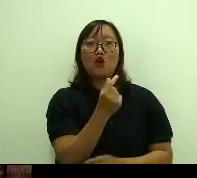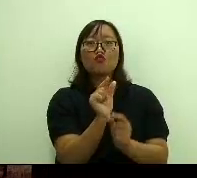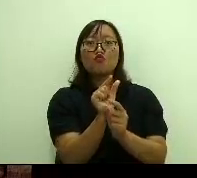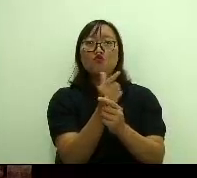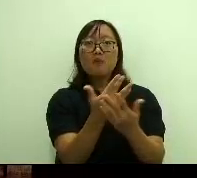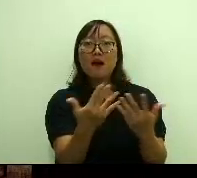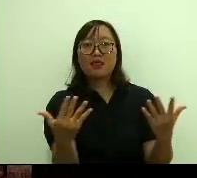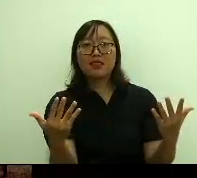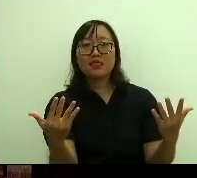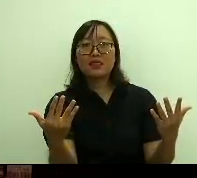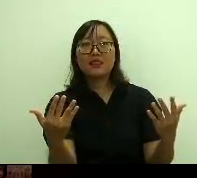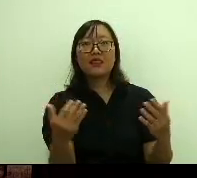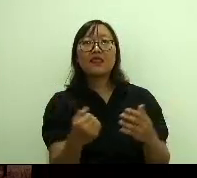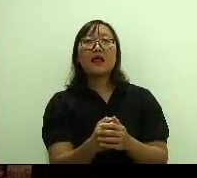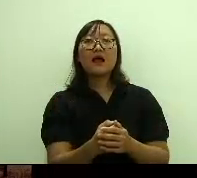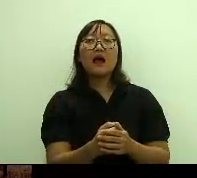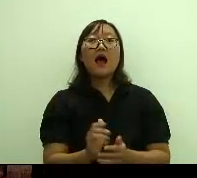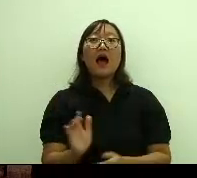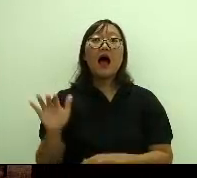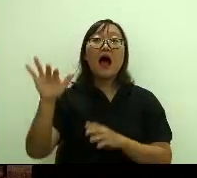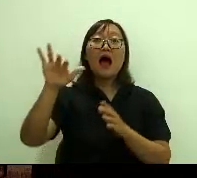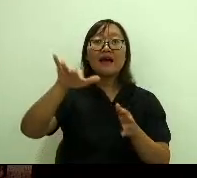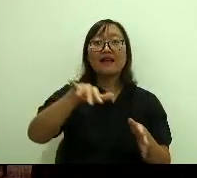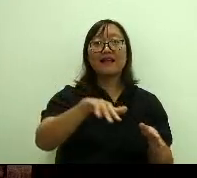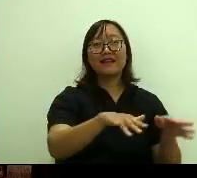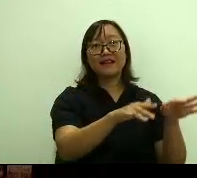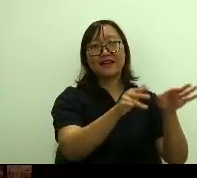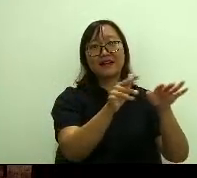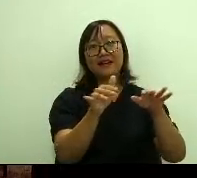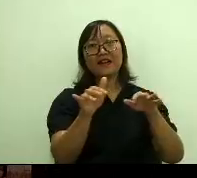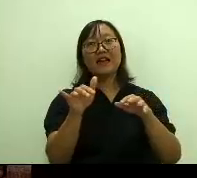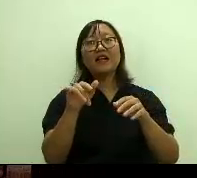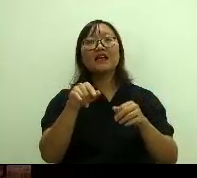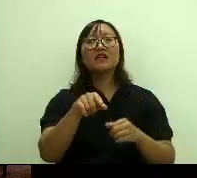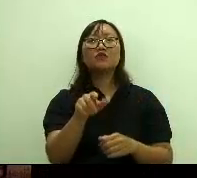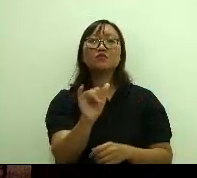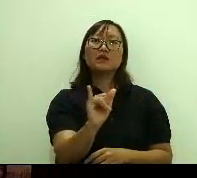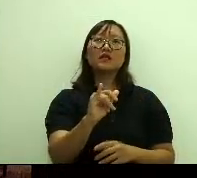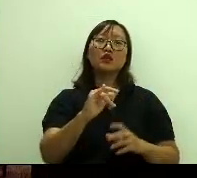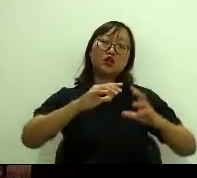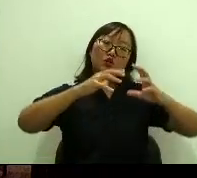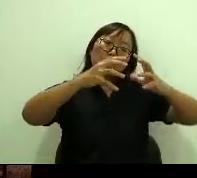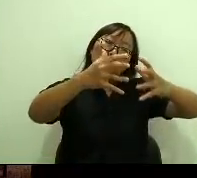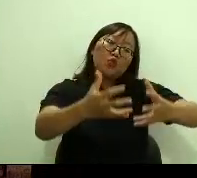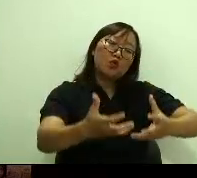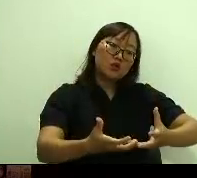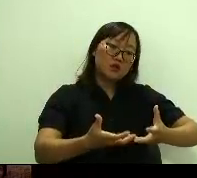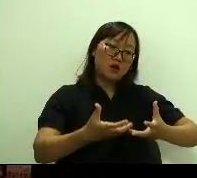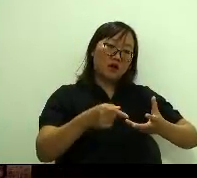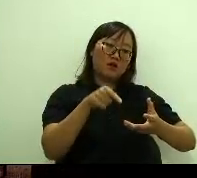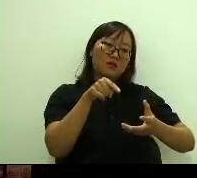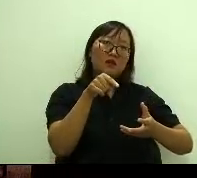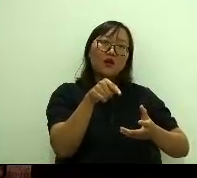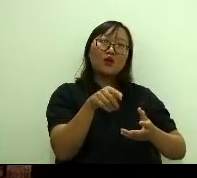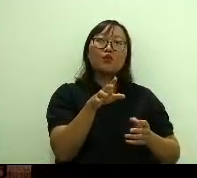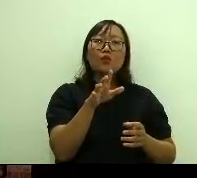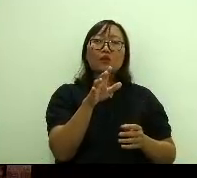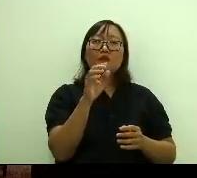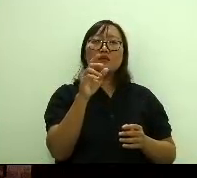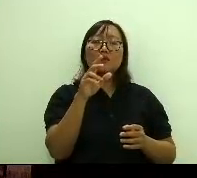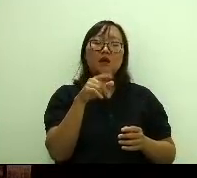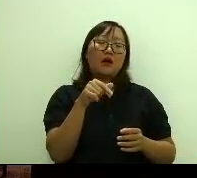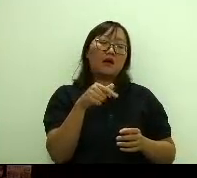sejarah manusia di mana gereja ada dan berinteraksi dalam kehidupannya. Dan di